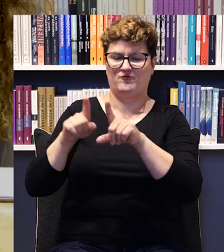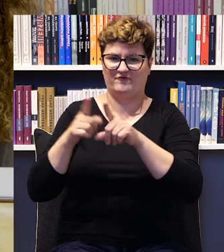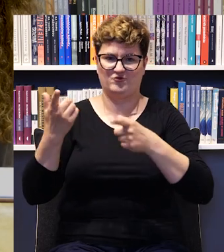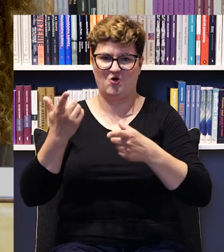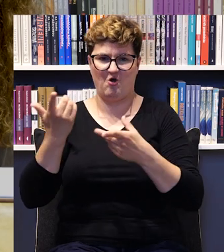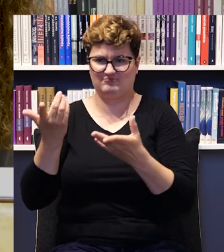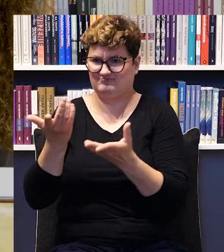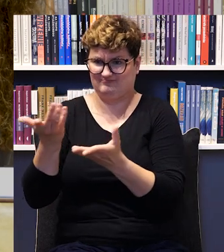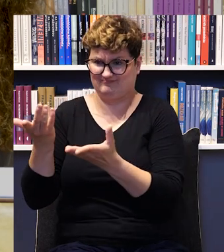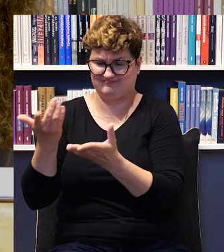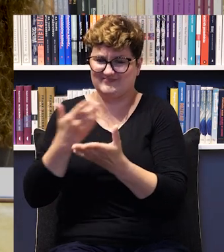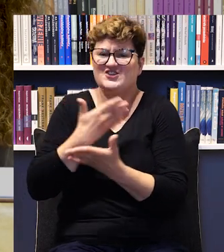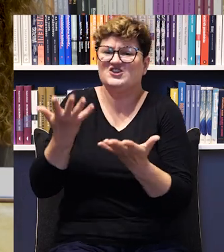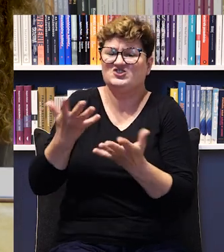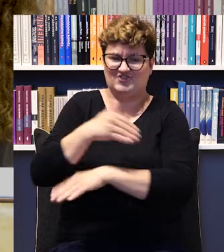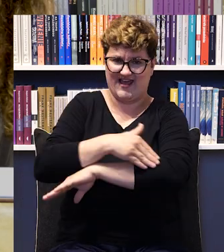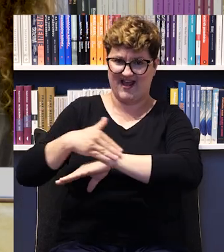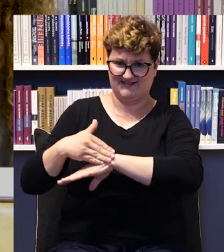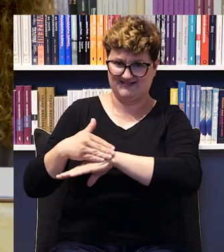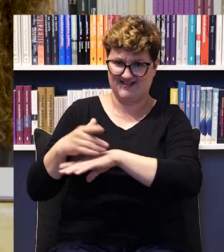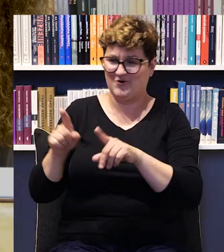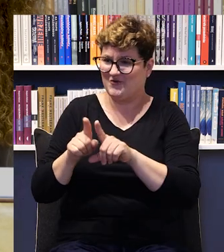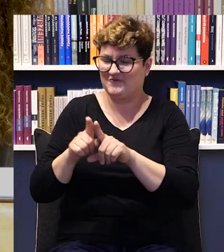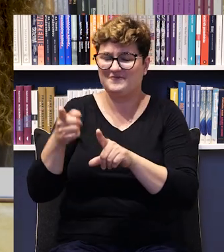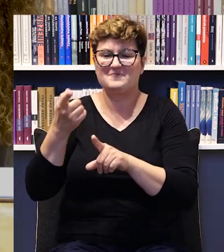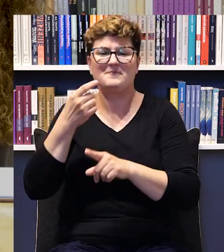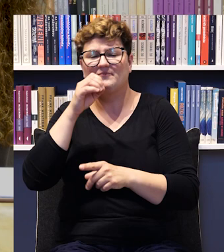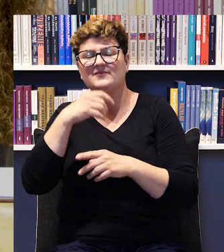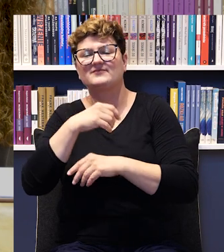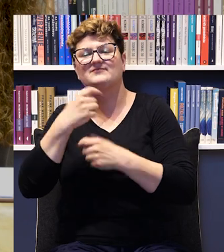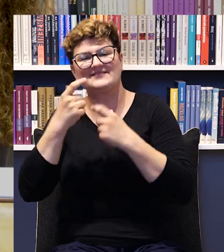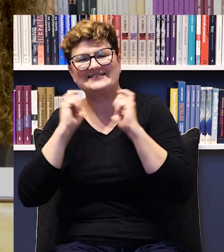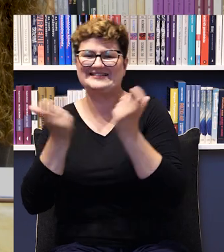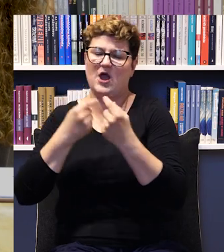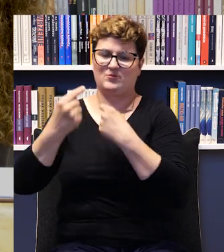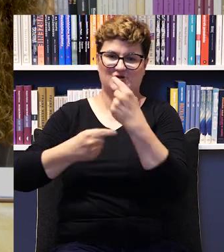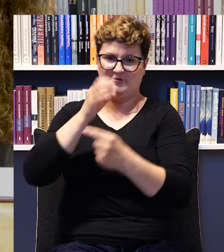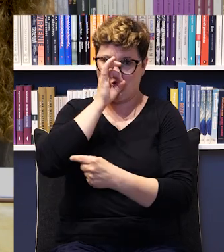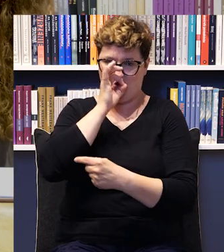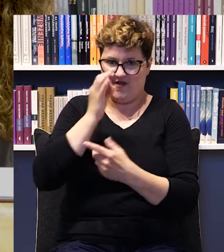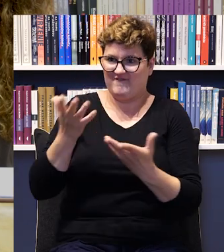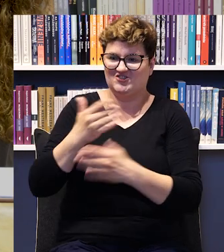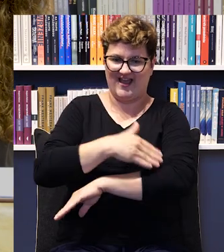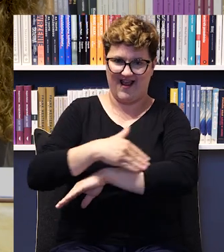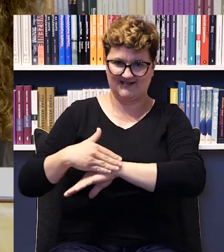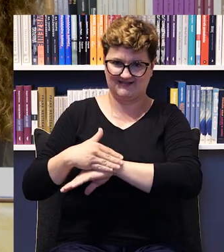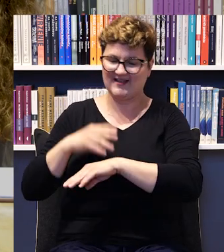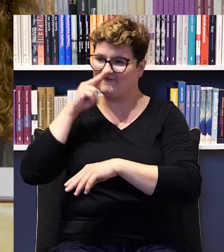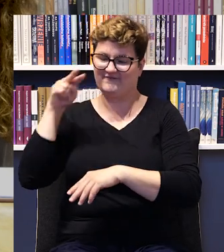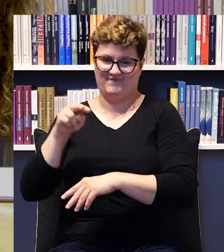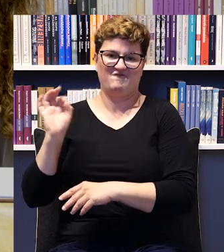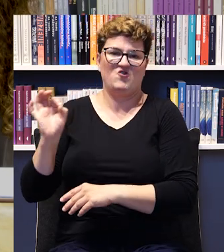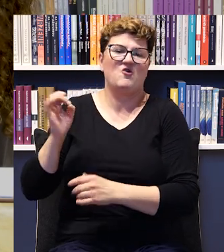te granice w takim razie, w tym przemyśle pornograficznym, czy w ogóle w tym, jak ona patrzy na swoje życie? No, znaczy, tu jest w ogóle, okej,